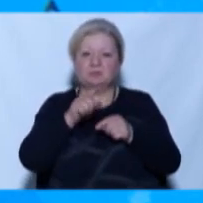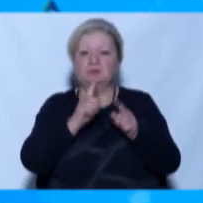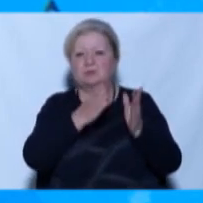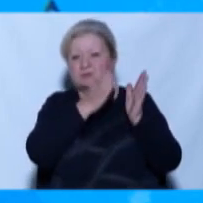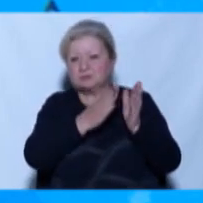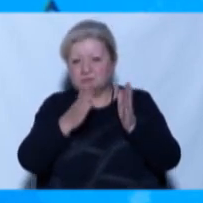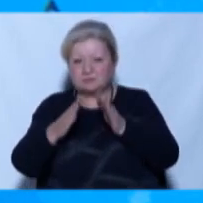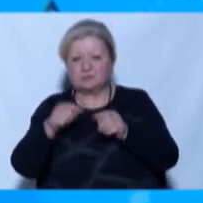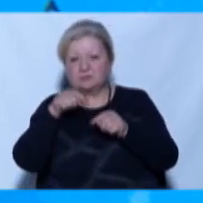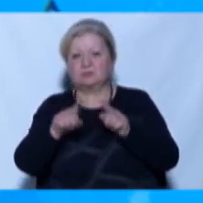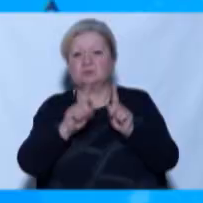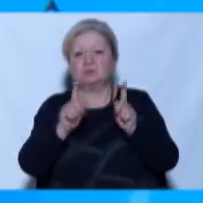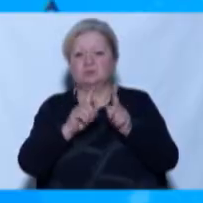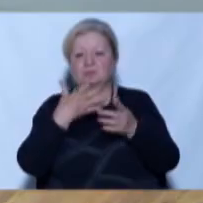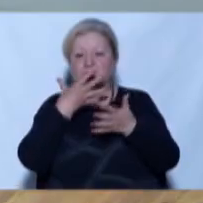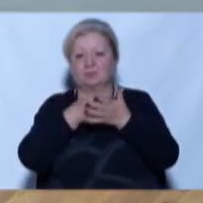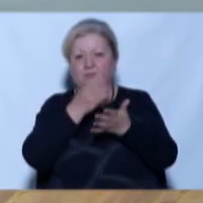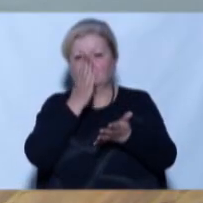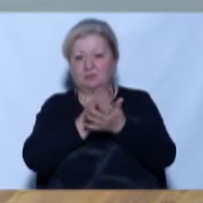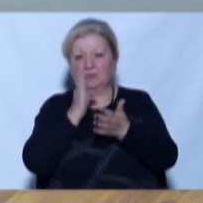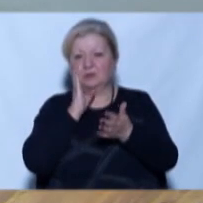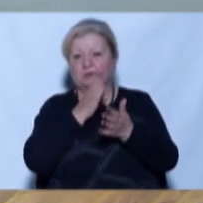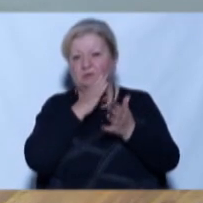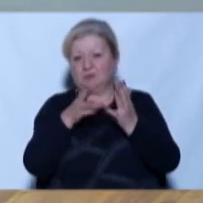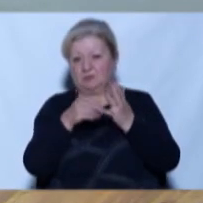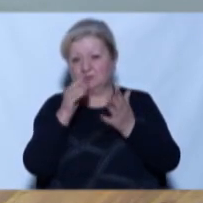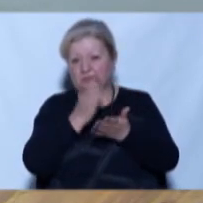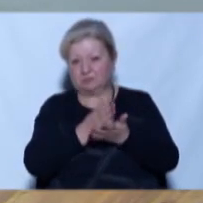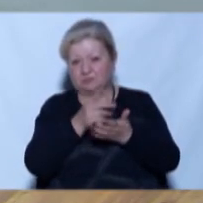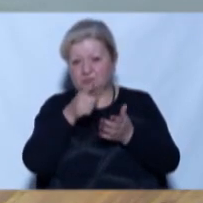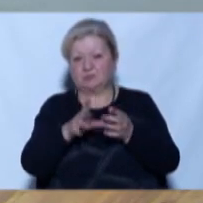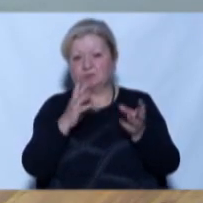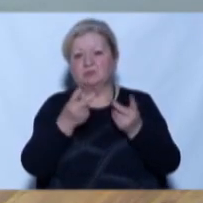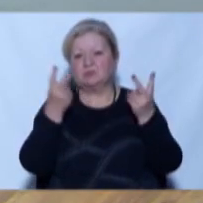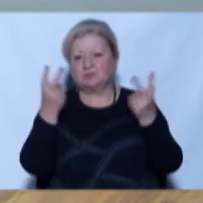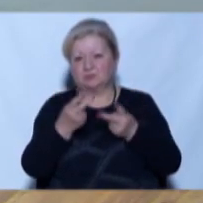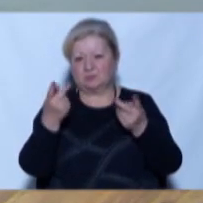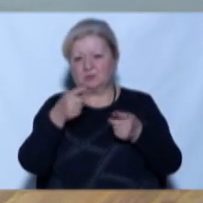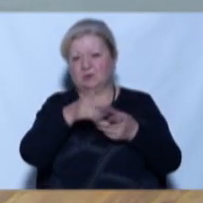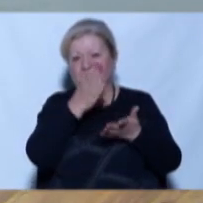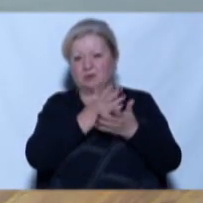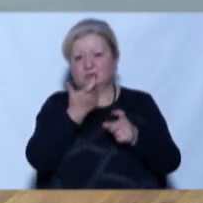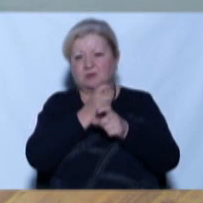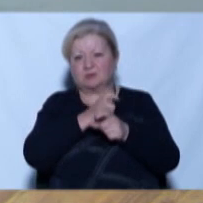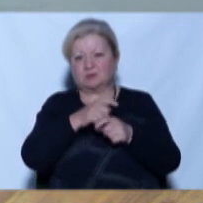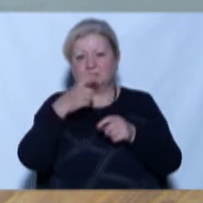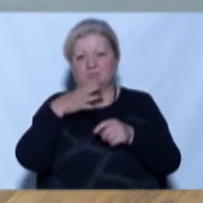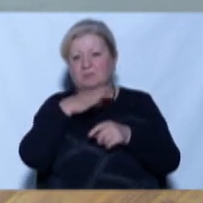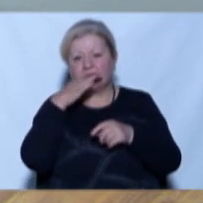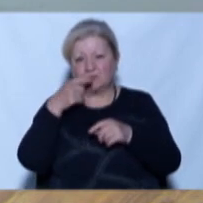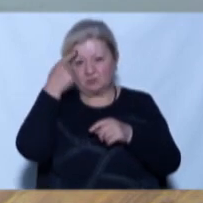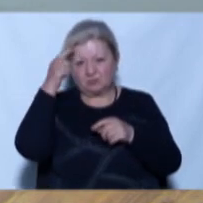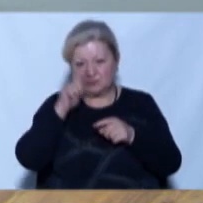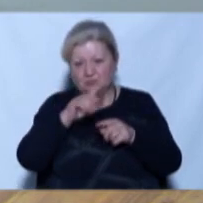წესრიგი, რომელიც დედამიწას გააჩნია, მიუხედავად იმისა, რომ ბევრი ცოდნა არის დაგროვებული, აი ეს წესრიგი,